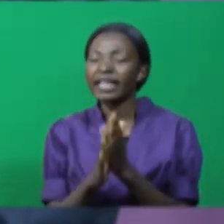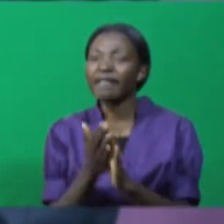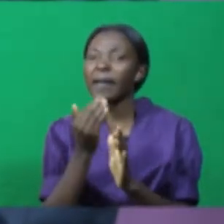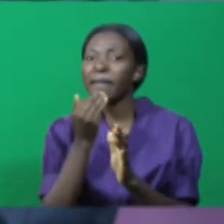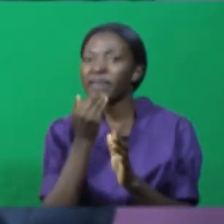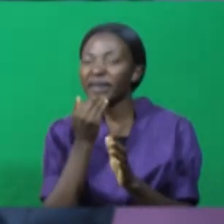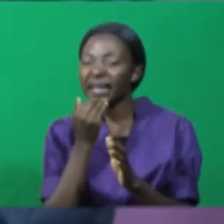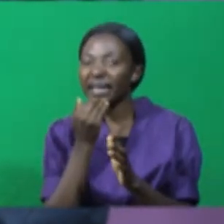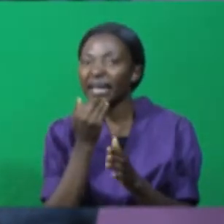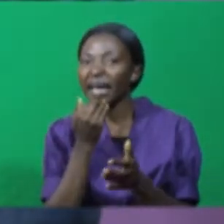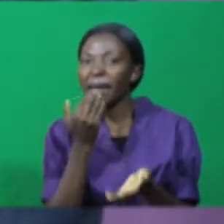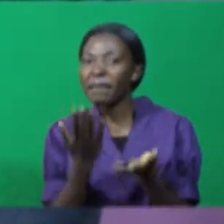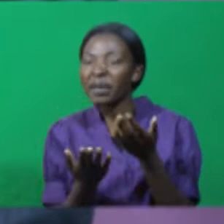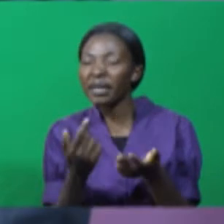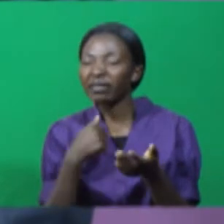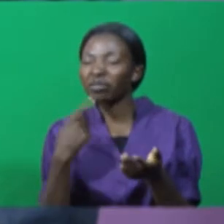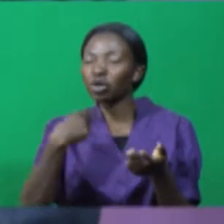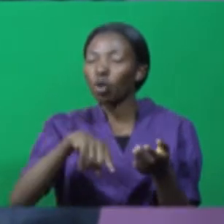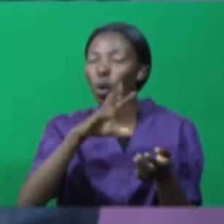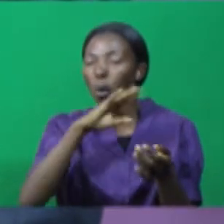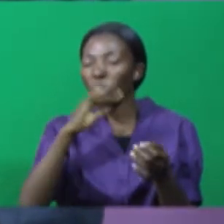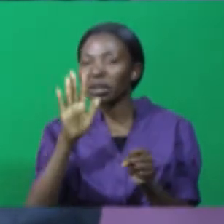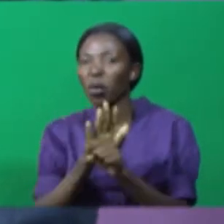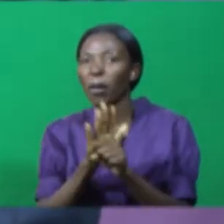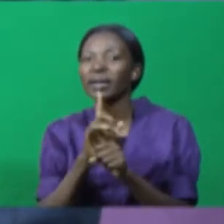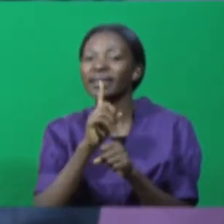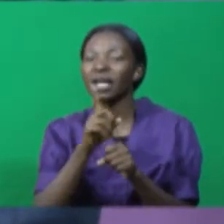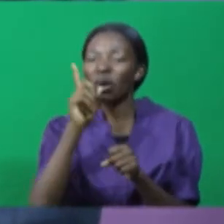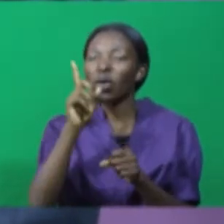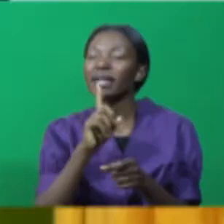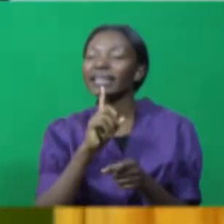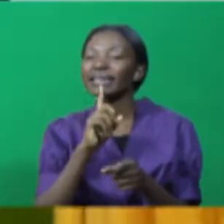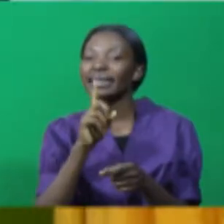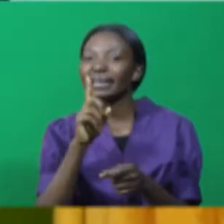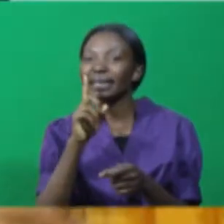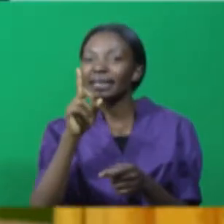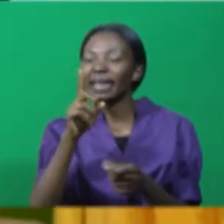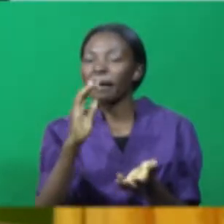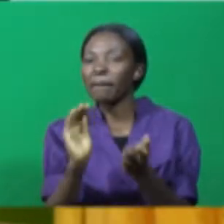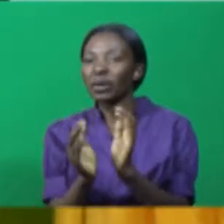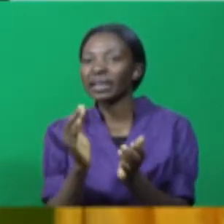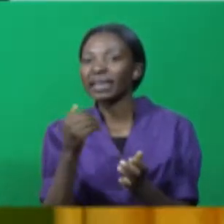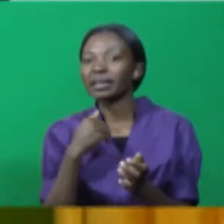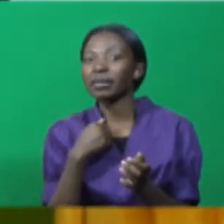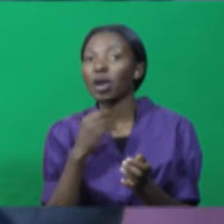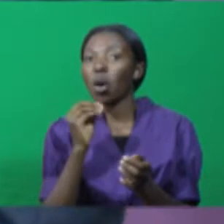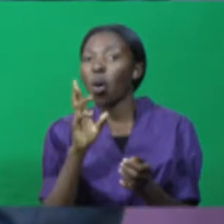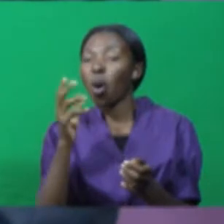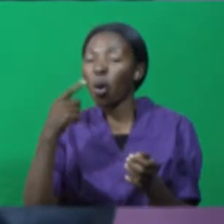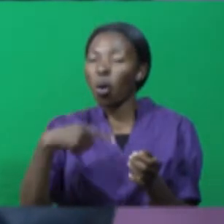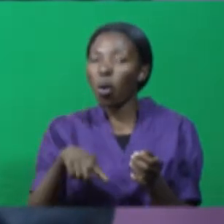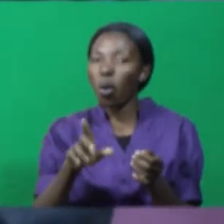ndingokaruka ndakuenda kana pane mvura yakawanda. Ndoti Mwari akati handinyure. Kwakupinda imomo. Kwakupinda kana pa swimming pool